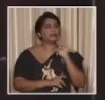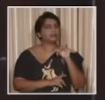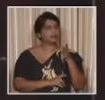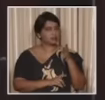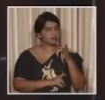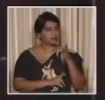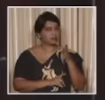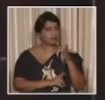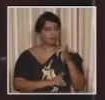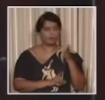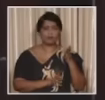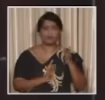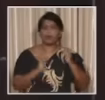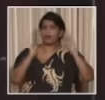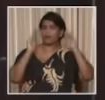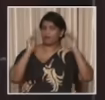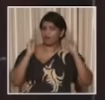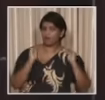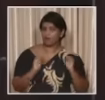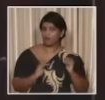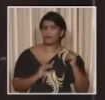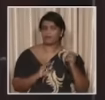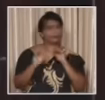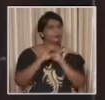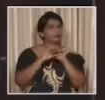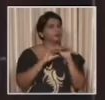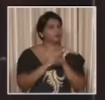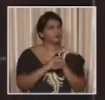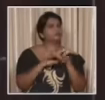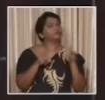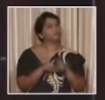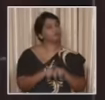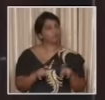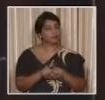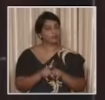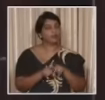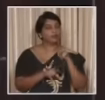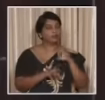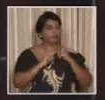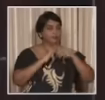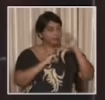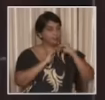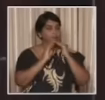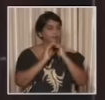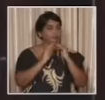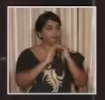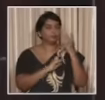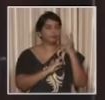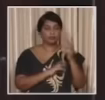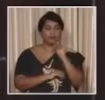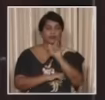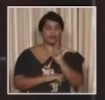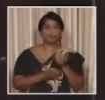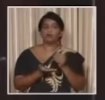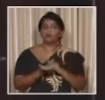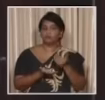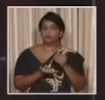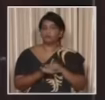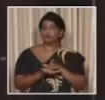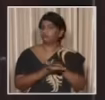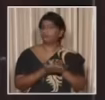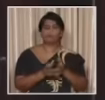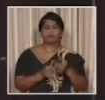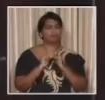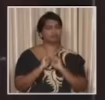පමණ. ඒතකොට ඊටාම සීමාකමක් සහිතව තමයි බඳව ගන්න. ඒ වගේම තමයි මේ විශ්වවිද්‍යාල දෙකේම විෂයන් යාවත් කාලීන වෙලකුත් නැහැ